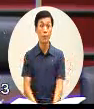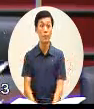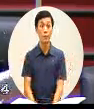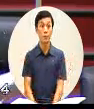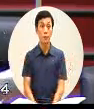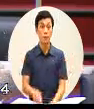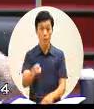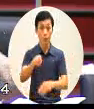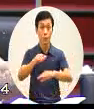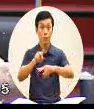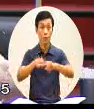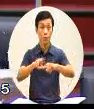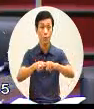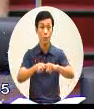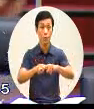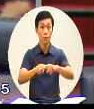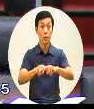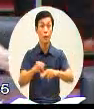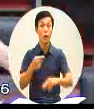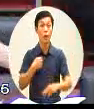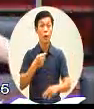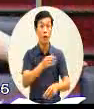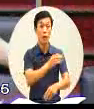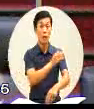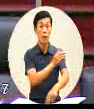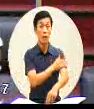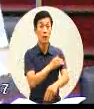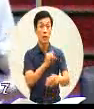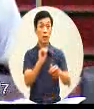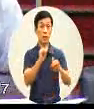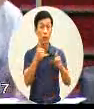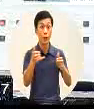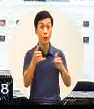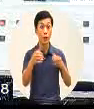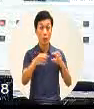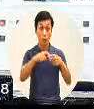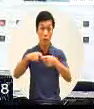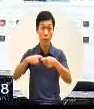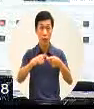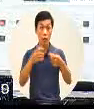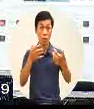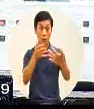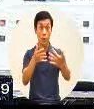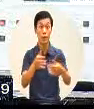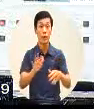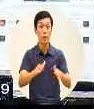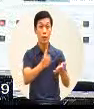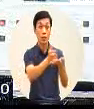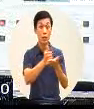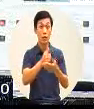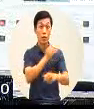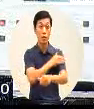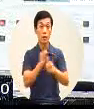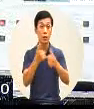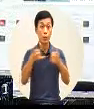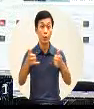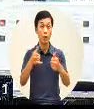好，请坐，谢谢啊！我喊陈明正哈，联络之前啊，请陈明正发言。 啊，谢谢